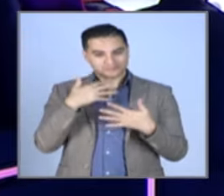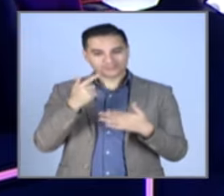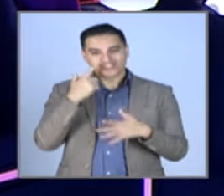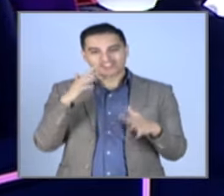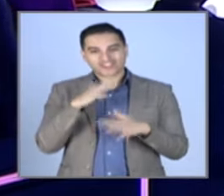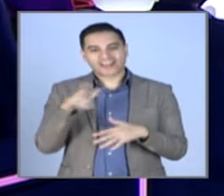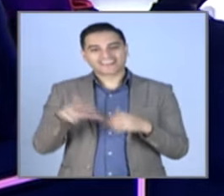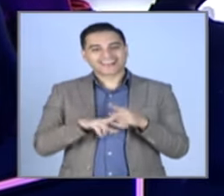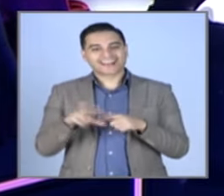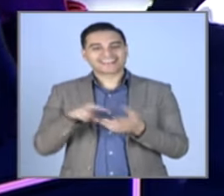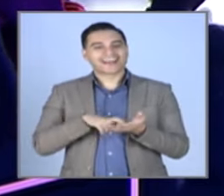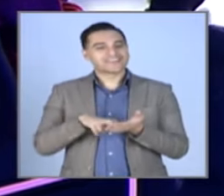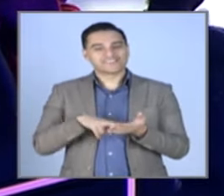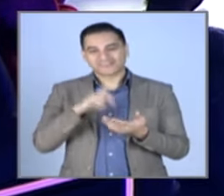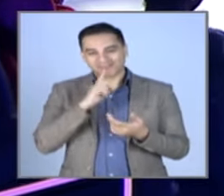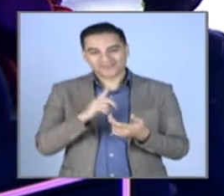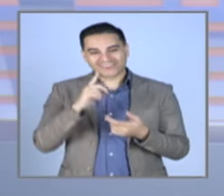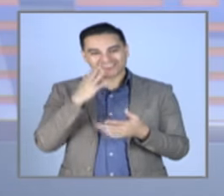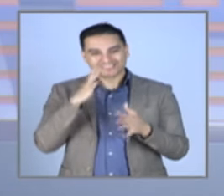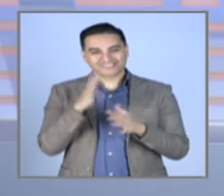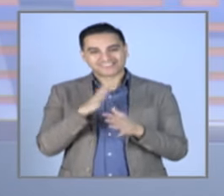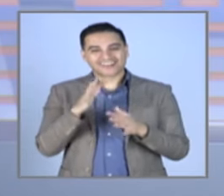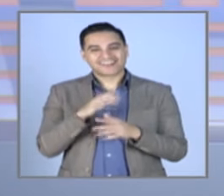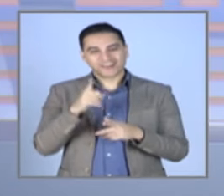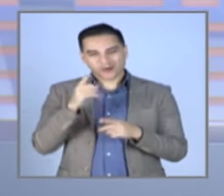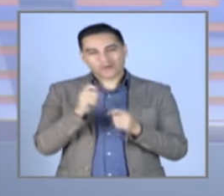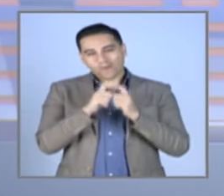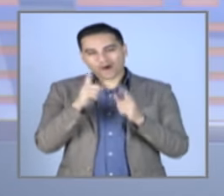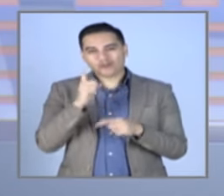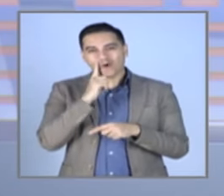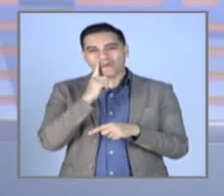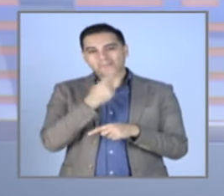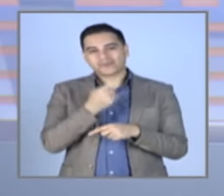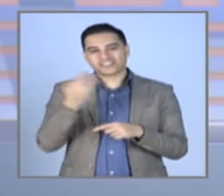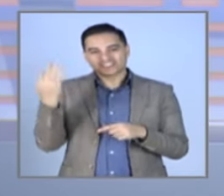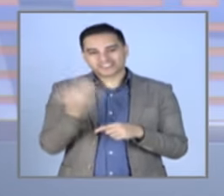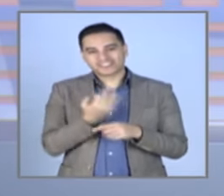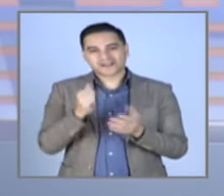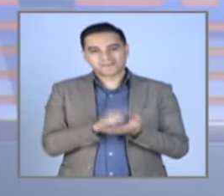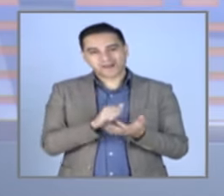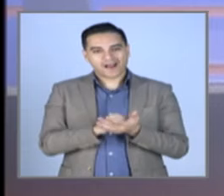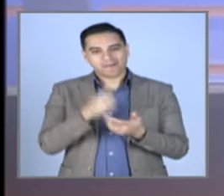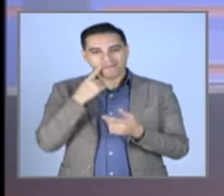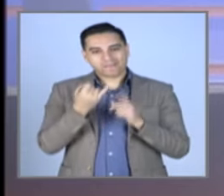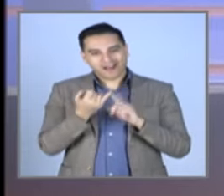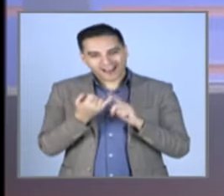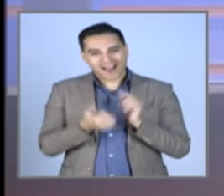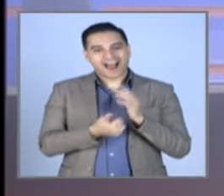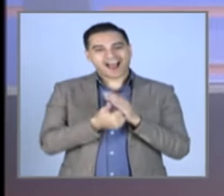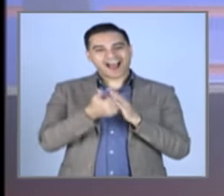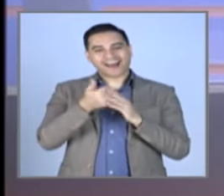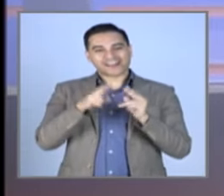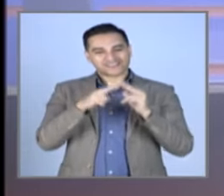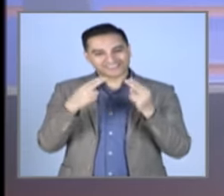شكلكم التلاته خايفين. مش عارفه ليه، واضح ان في تهديد شديد اللهجه كان في البيت. اكل ماما احلى اكل في